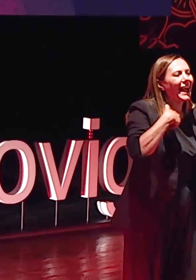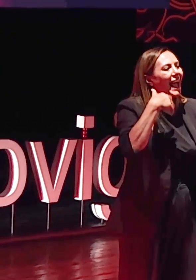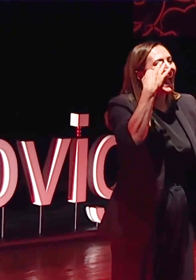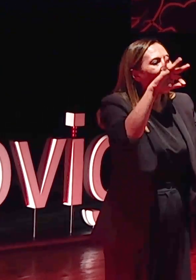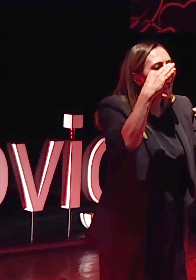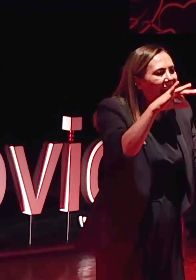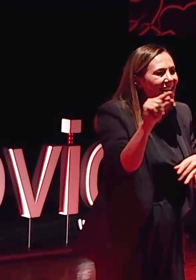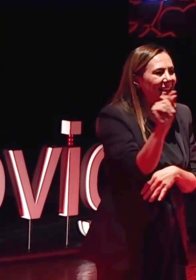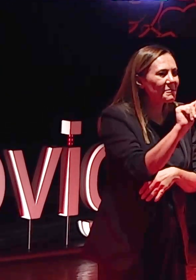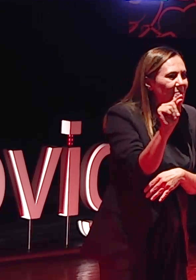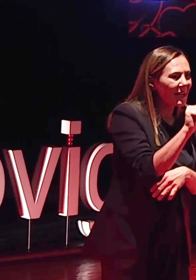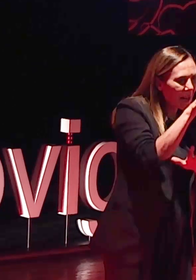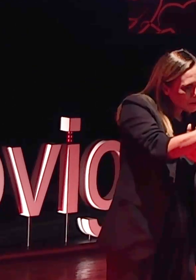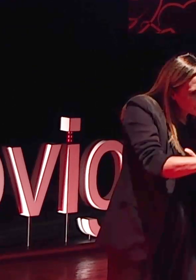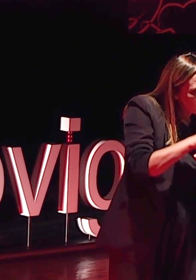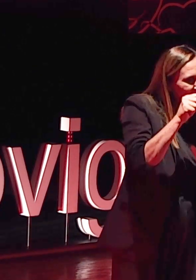e